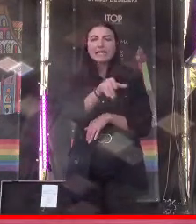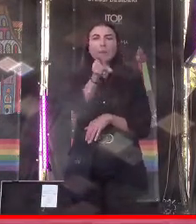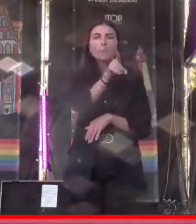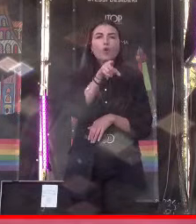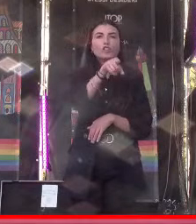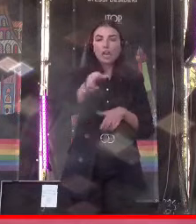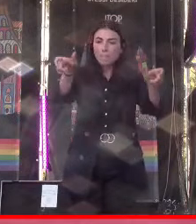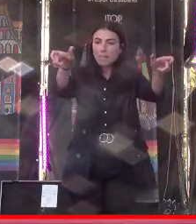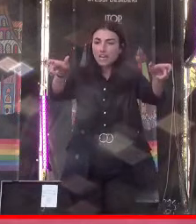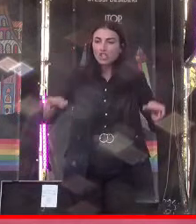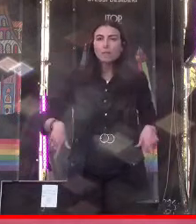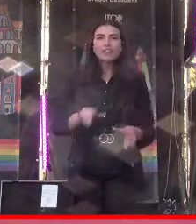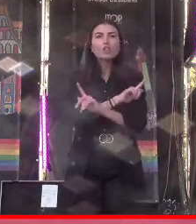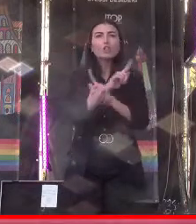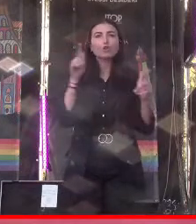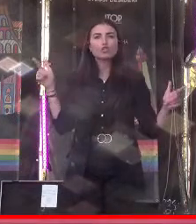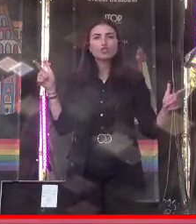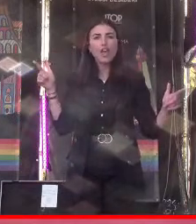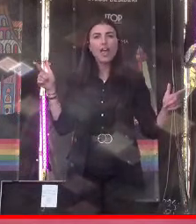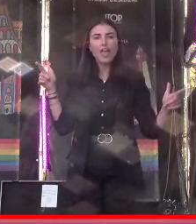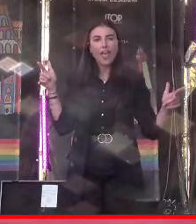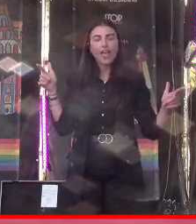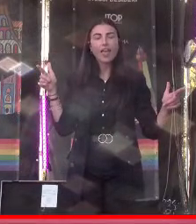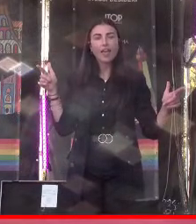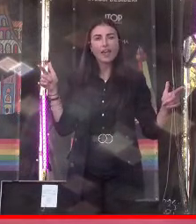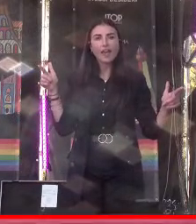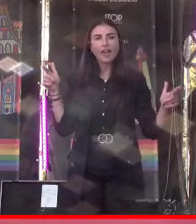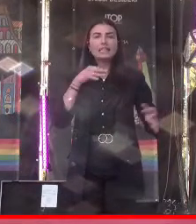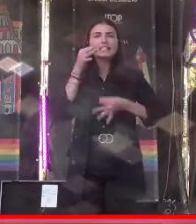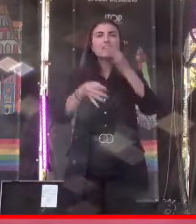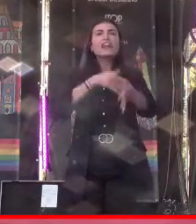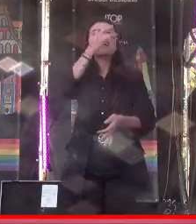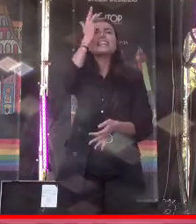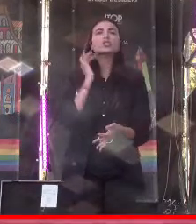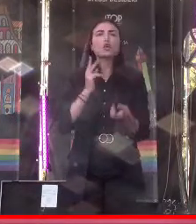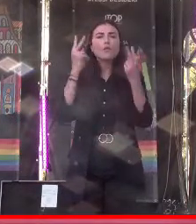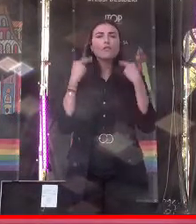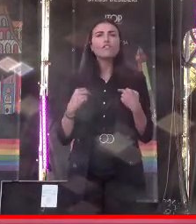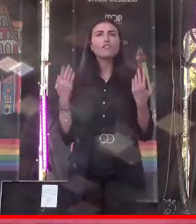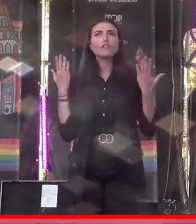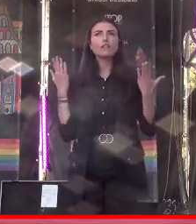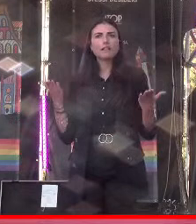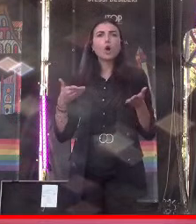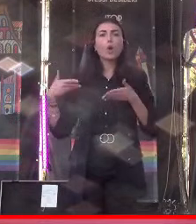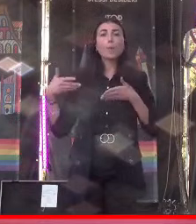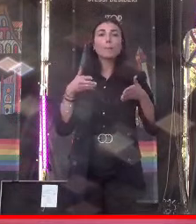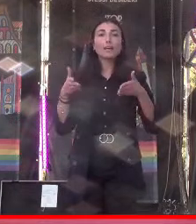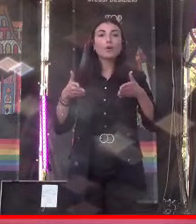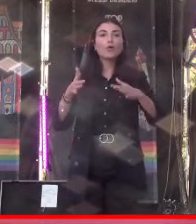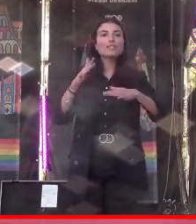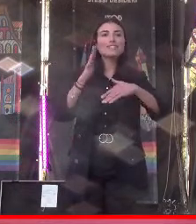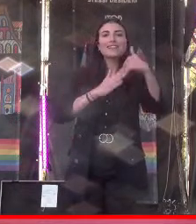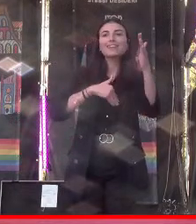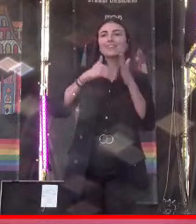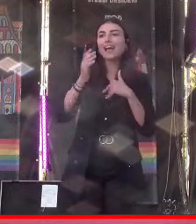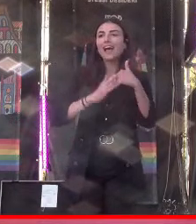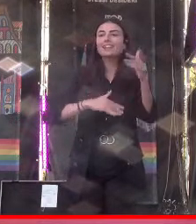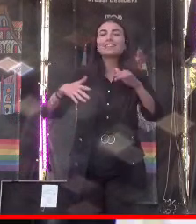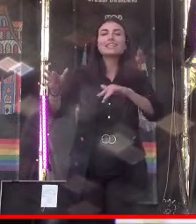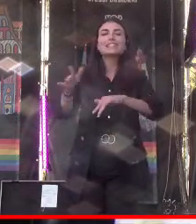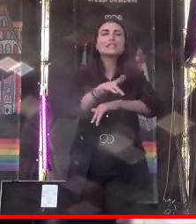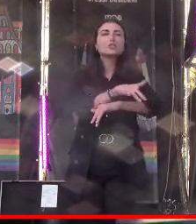sono completamente assenti rischia veramente la vita, oppure percorsi tattili sensoriali interrotti quando si